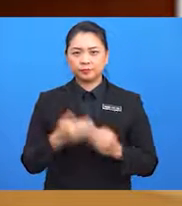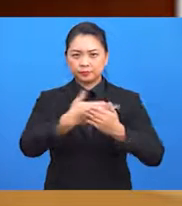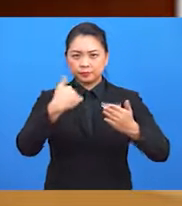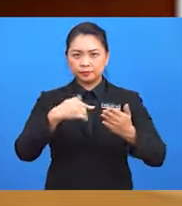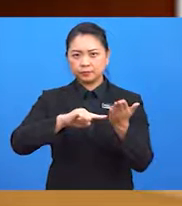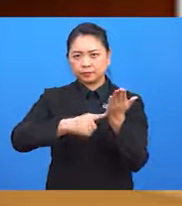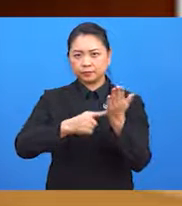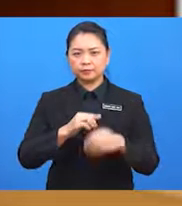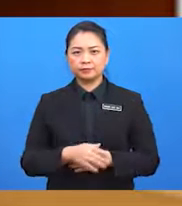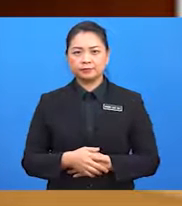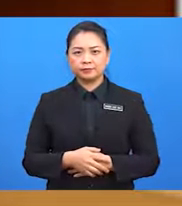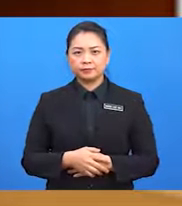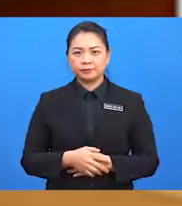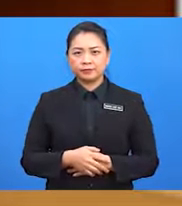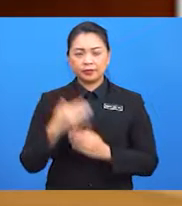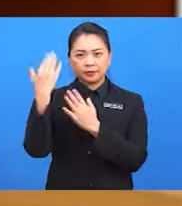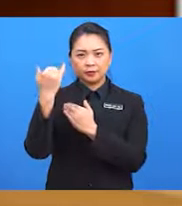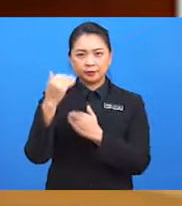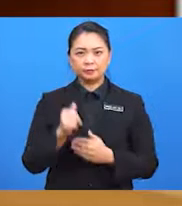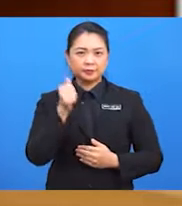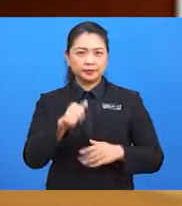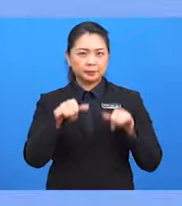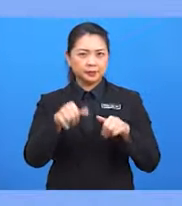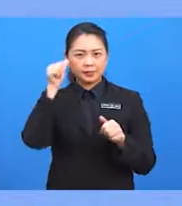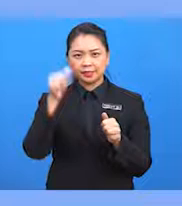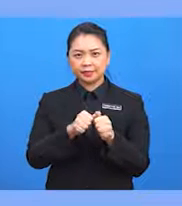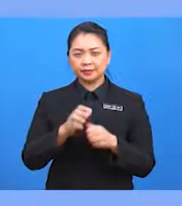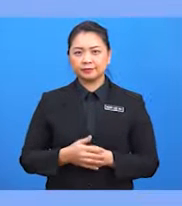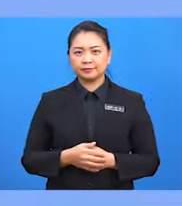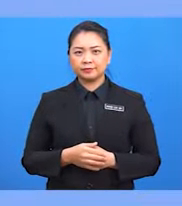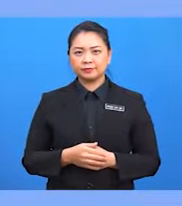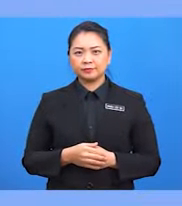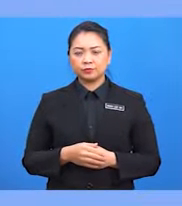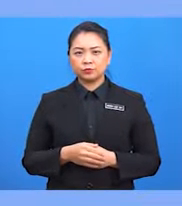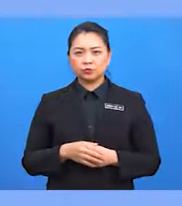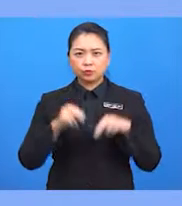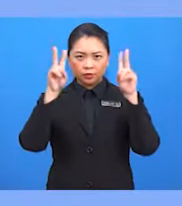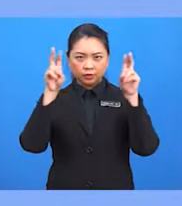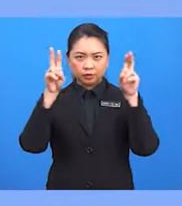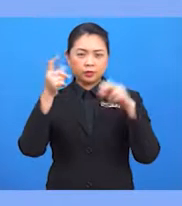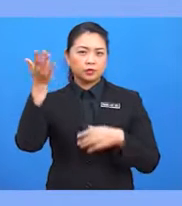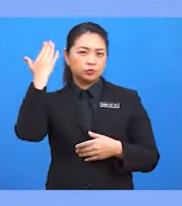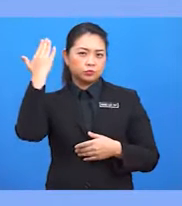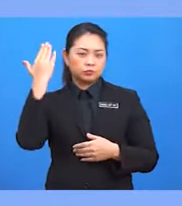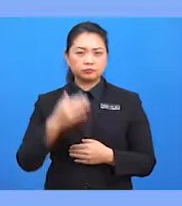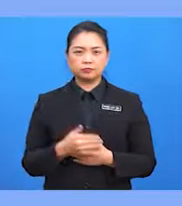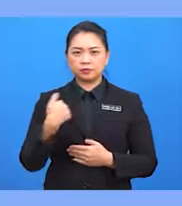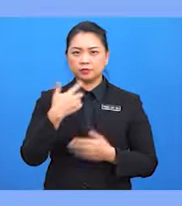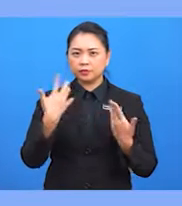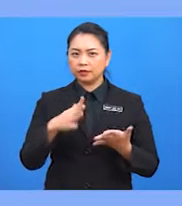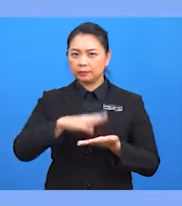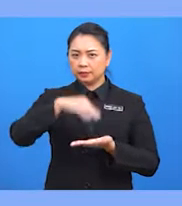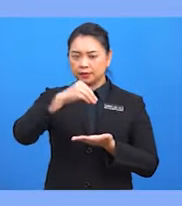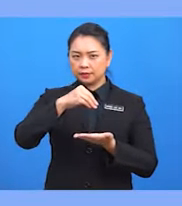kita hari ini. Diharap anda masih ingat ya. Bagi topik lepas, kita telah belajar tentang